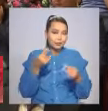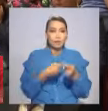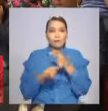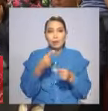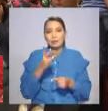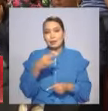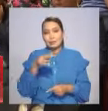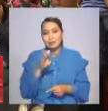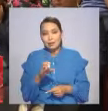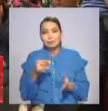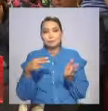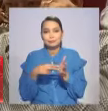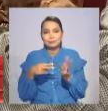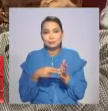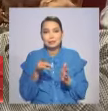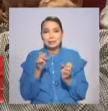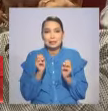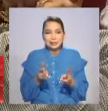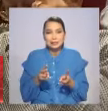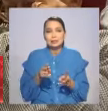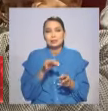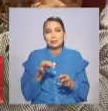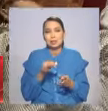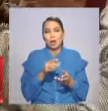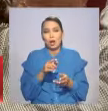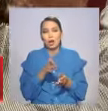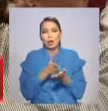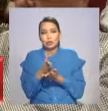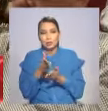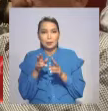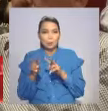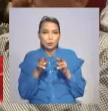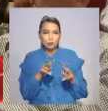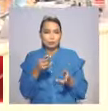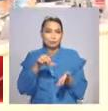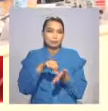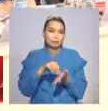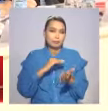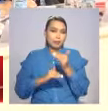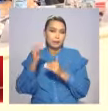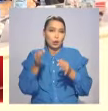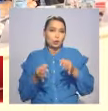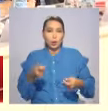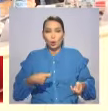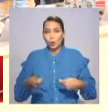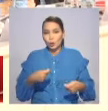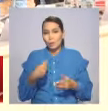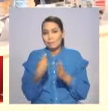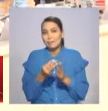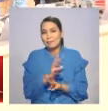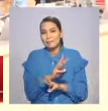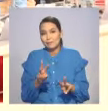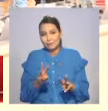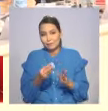НДС», «Оценка рисков», «Горизонтальный мониторинг». В ней приняли участие члены Верховного суда, руководители Минфина,